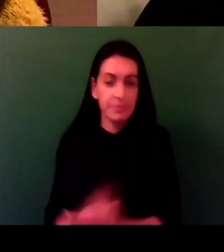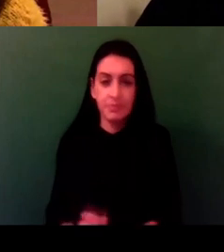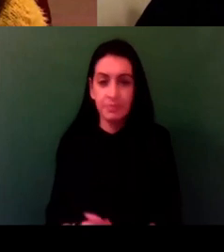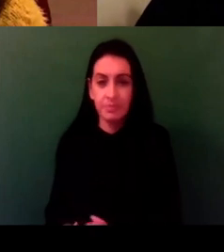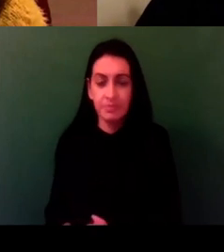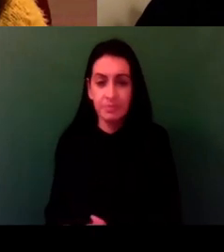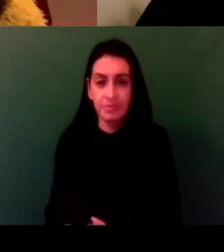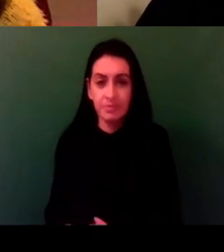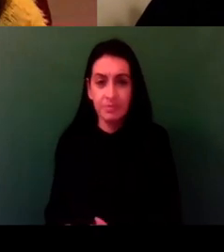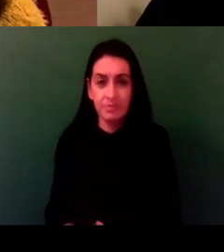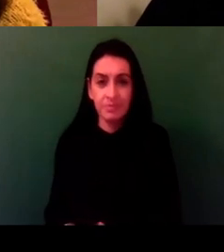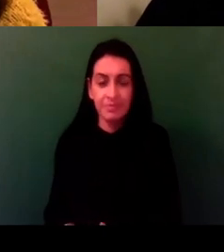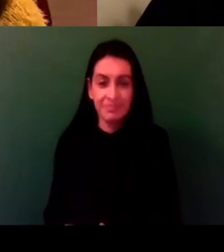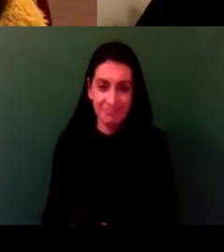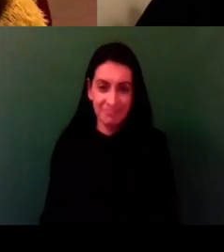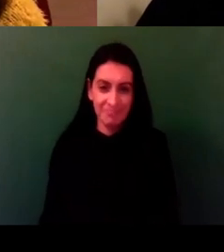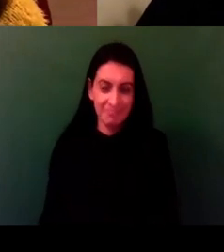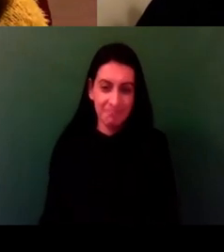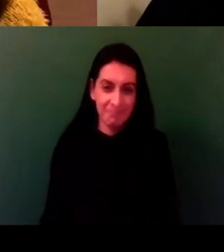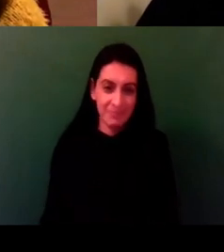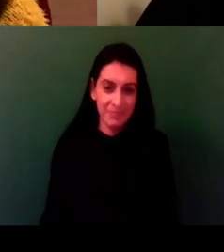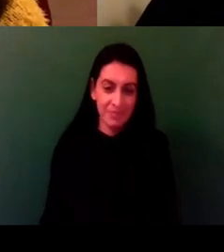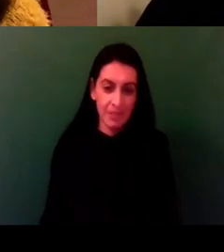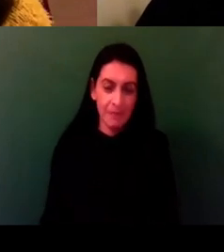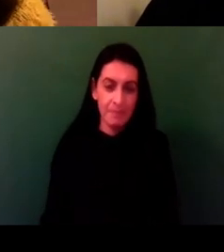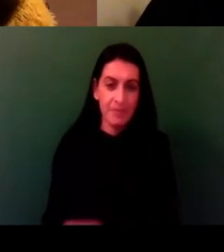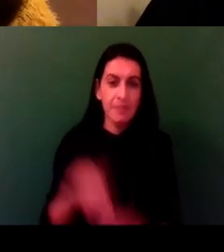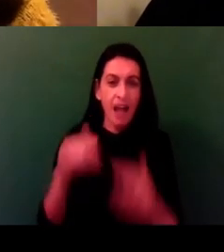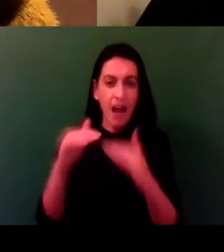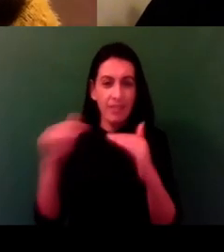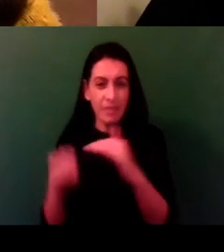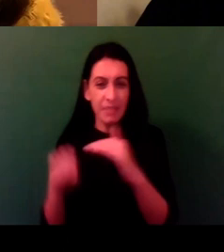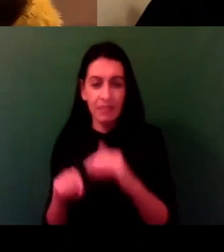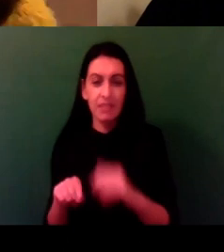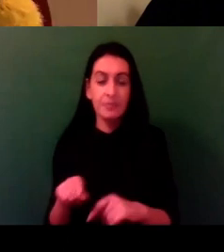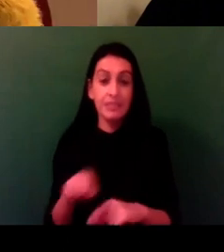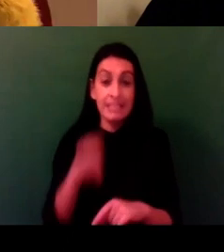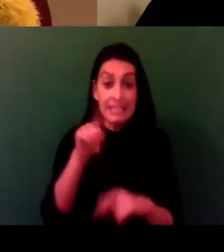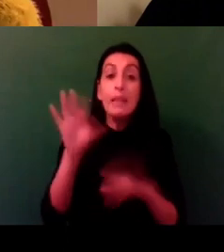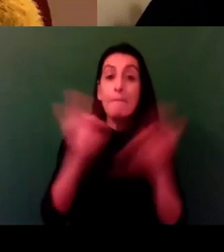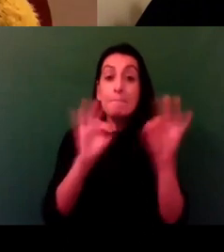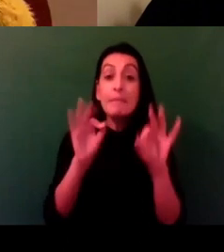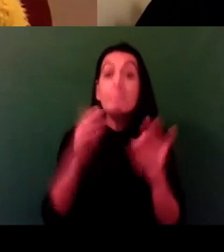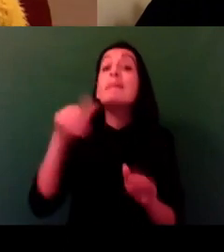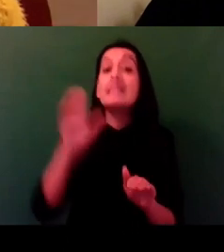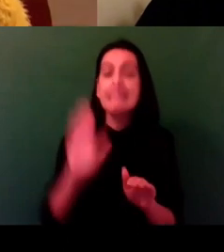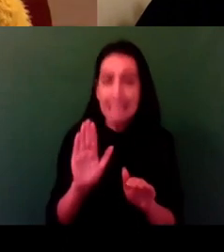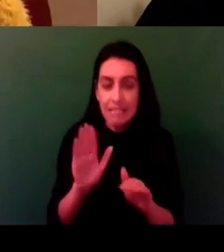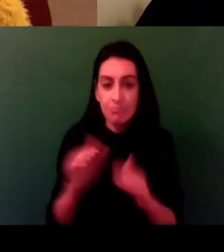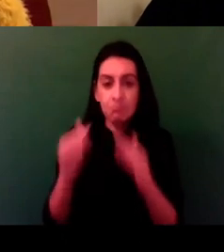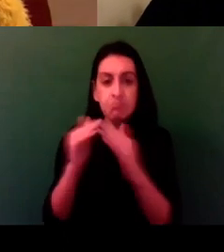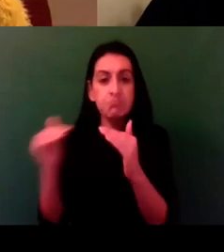Şunu yapabilir isterseniz altta reaksiyon eğer mimar değilseniz, tasarımcı değilseniz reaksiyonla alkışı